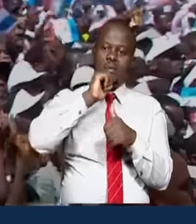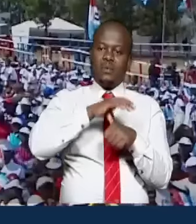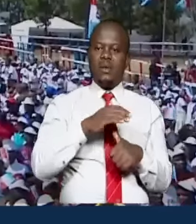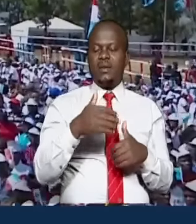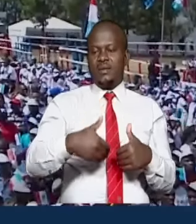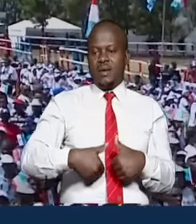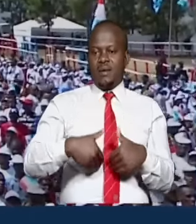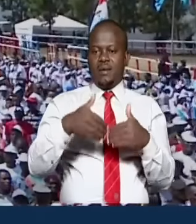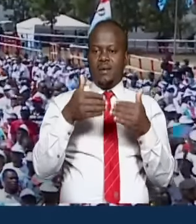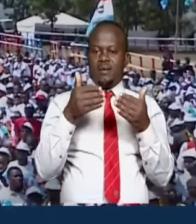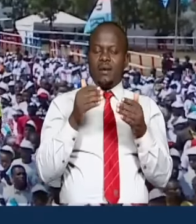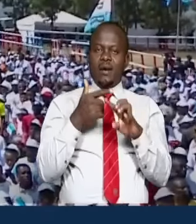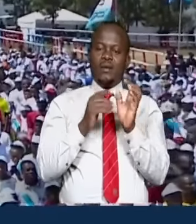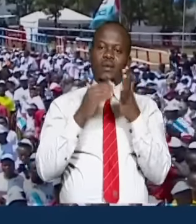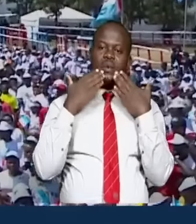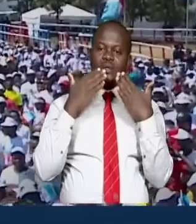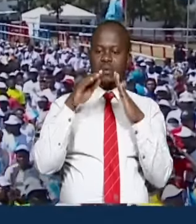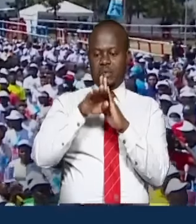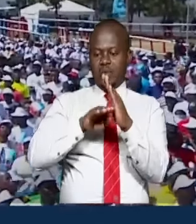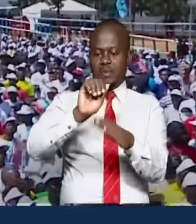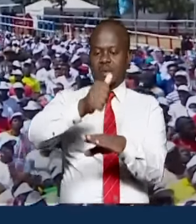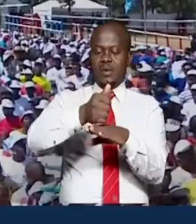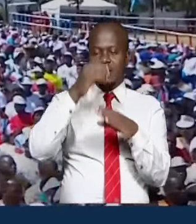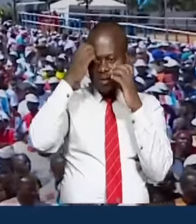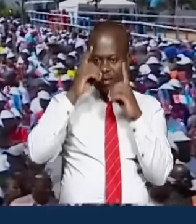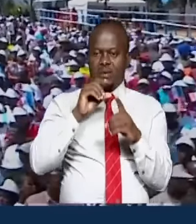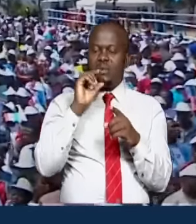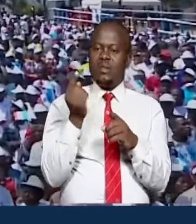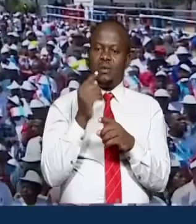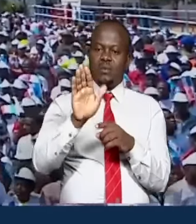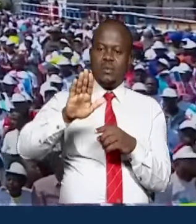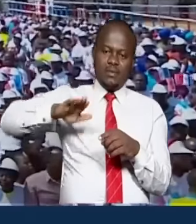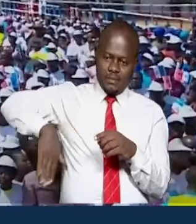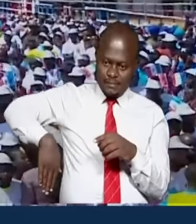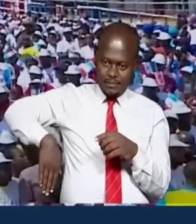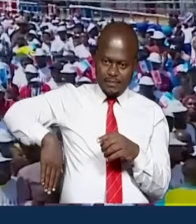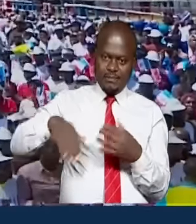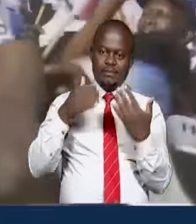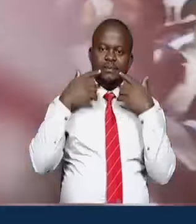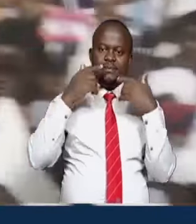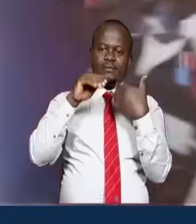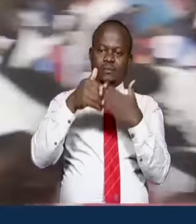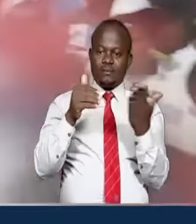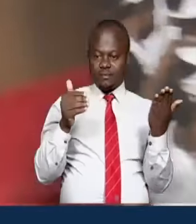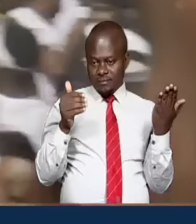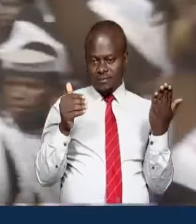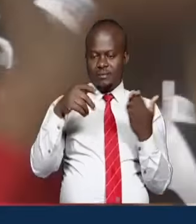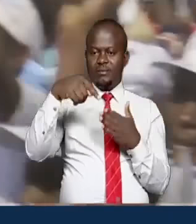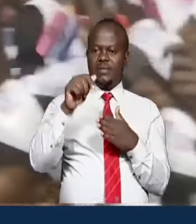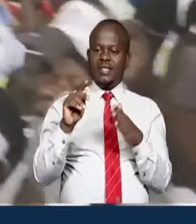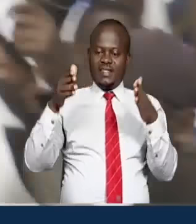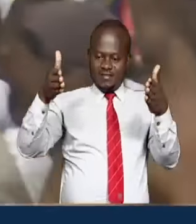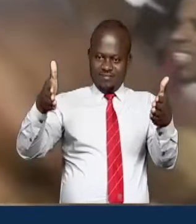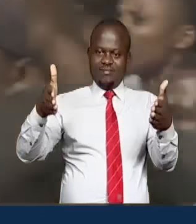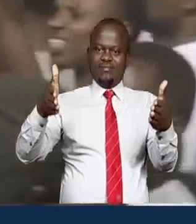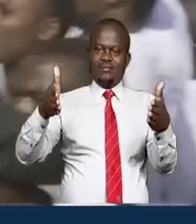bato ndetse banashima gahunda yashyizweho y'uburezi butagira hose bw'inyuma aba bavuze ko ari generation pique cyangwa Paul